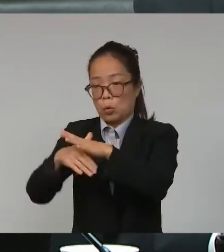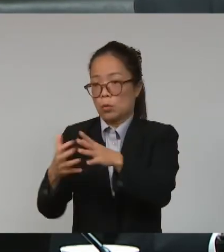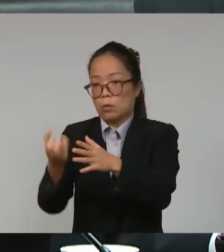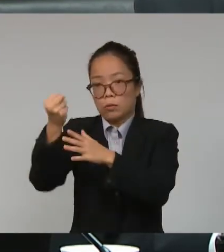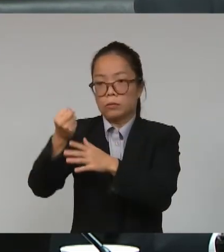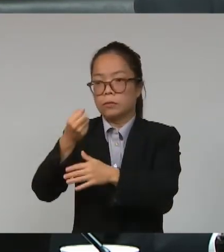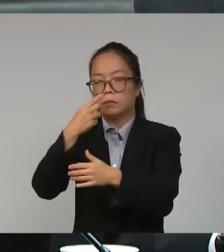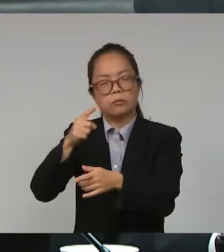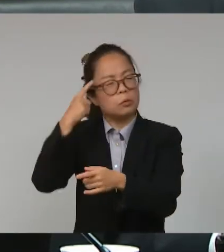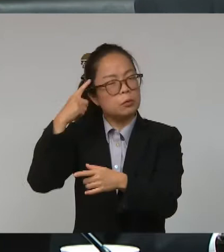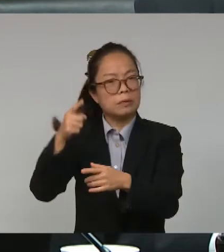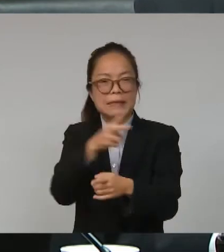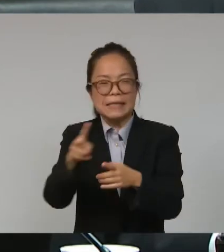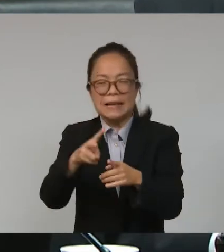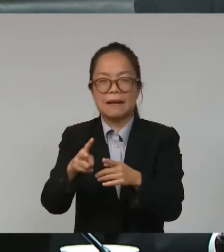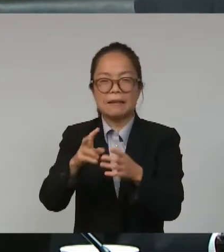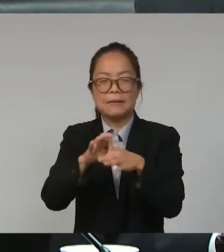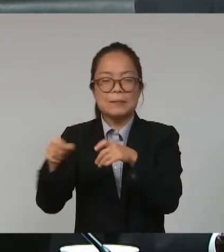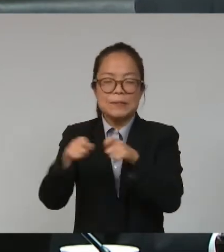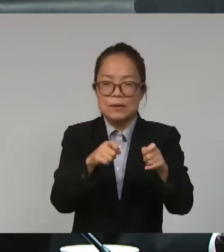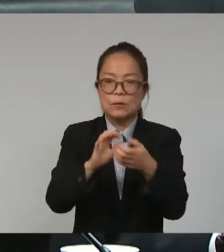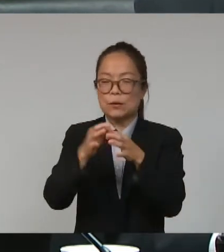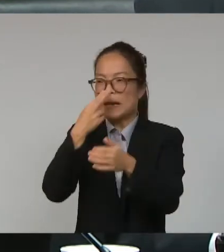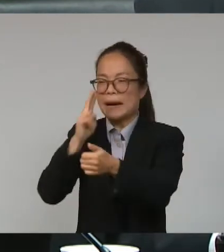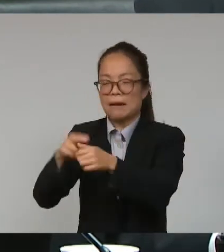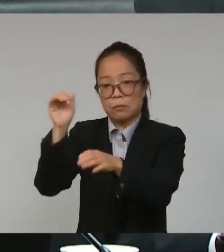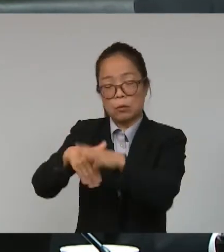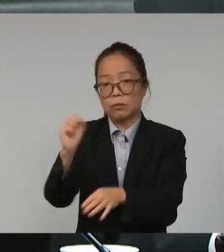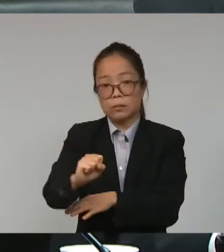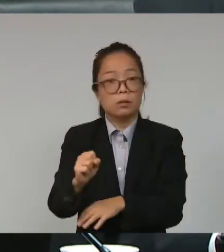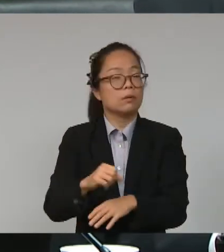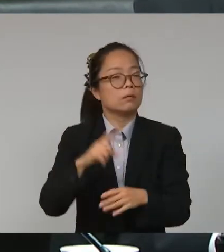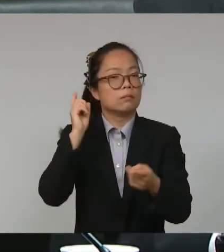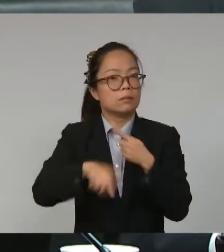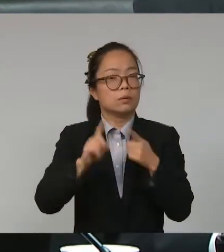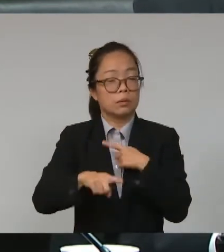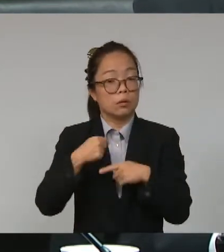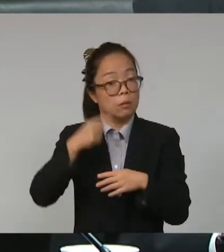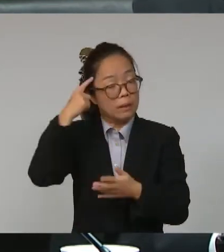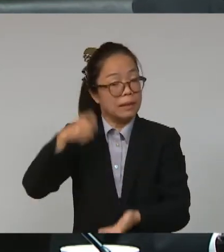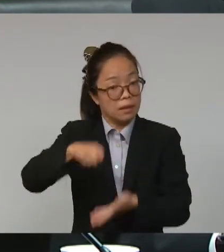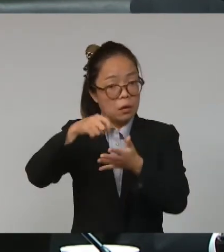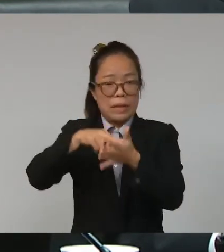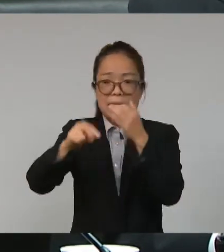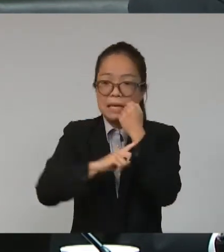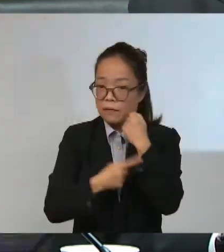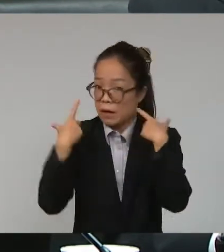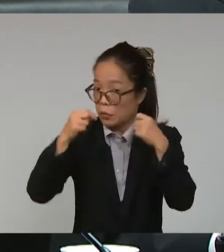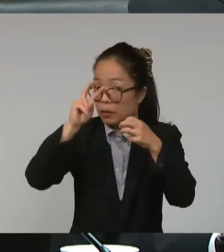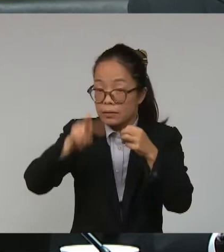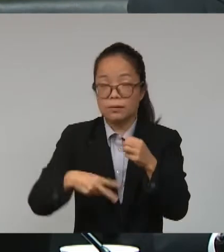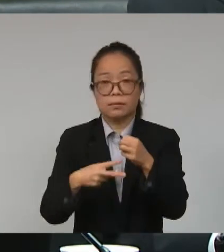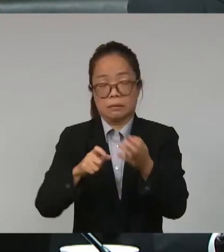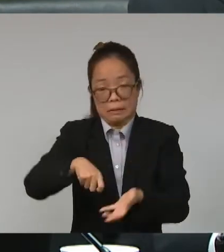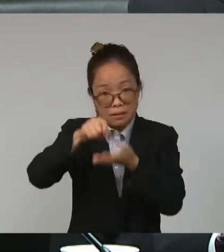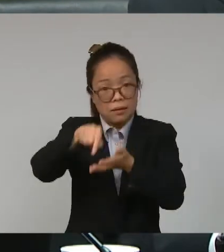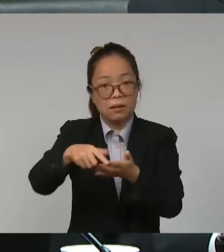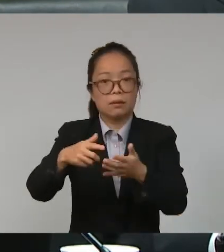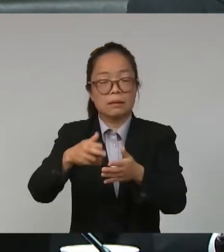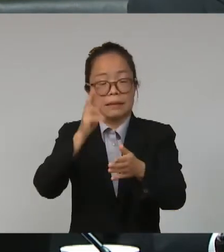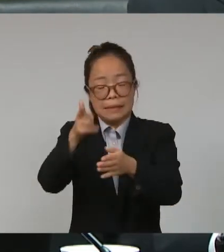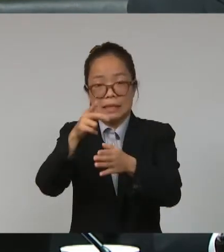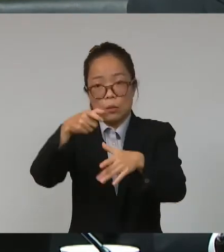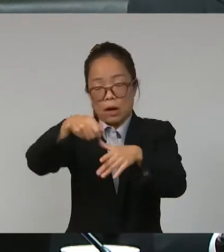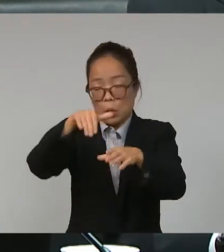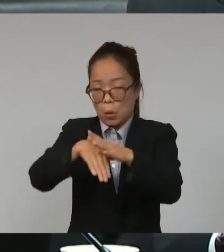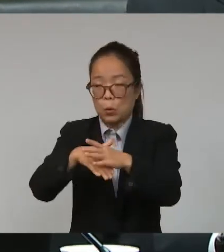口。我们其实回到本案的规定很清楚，好，我们是提出一个立法原则，要求在公民投票案